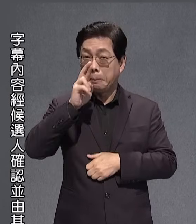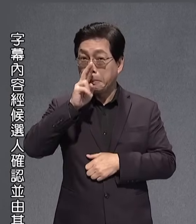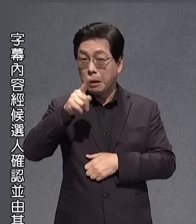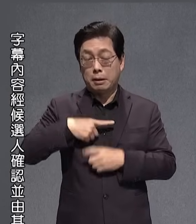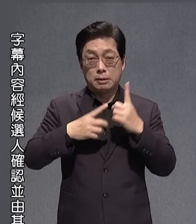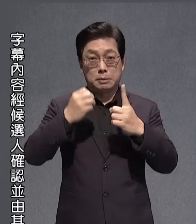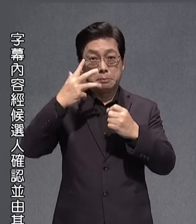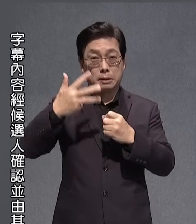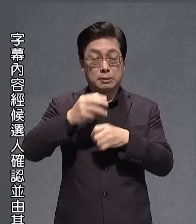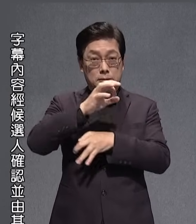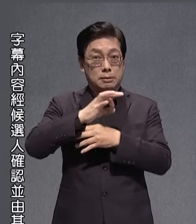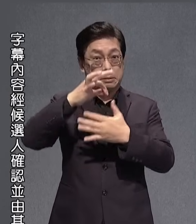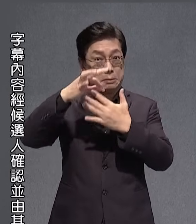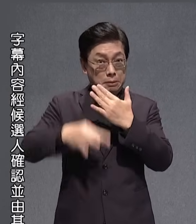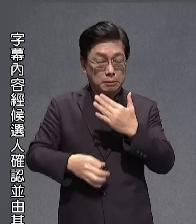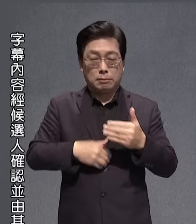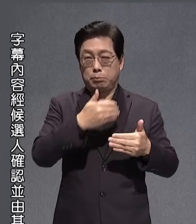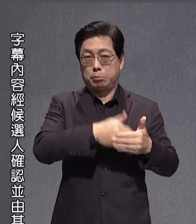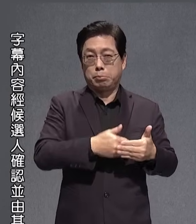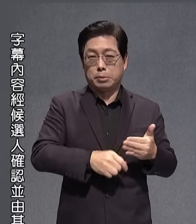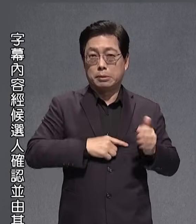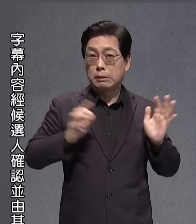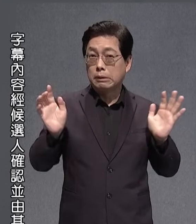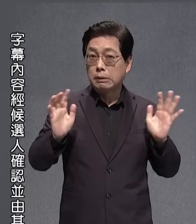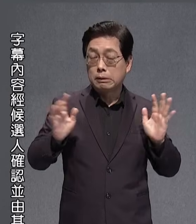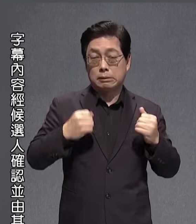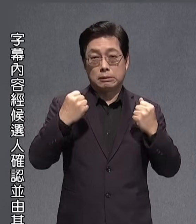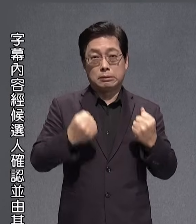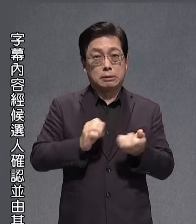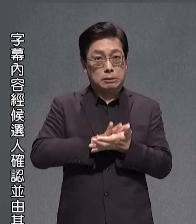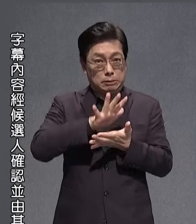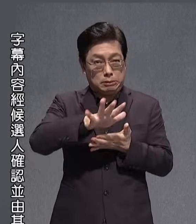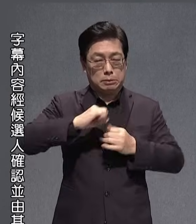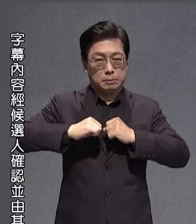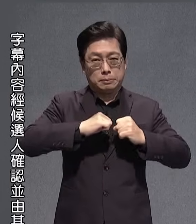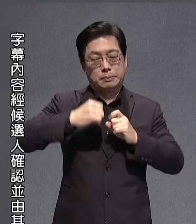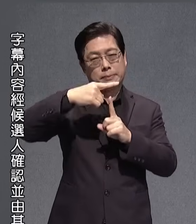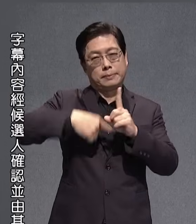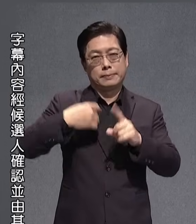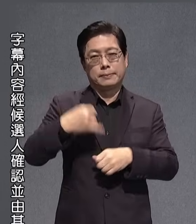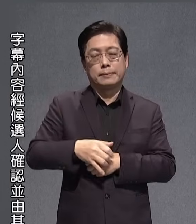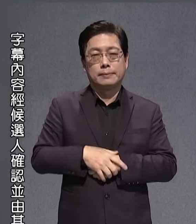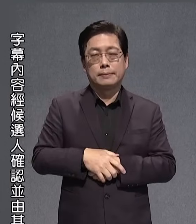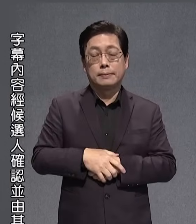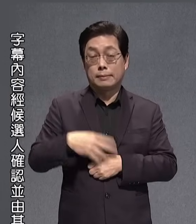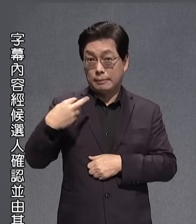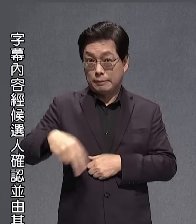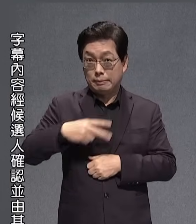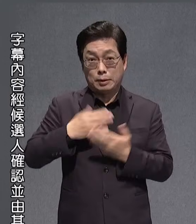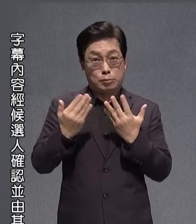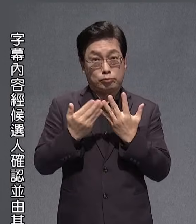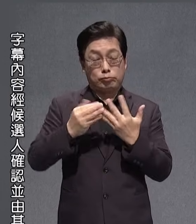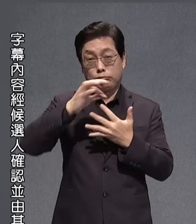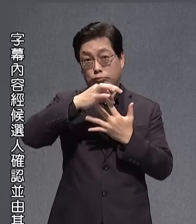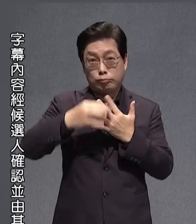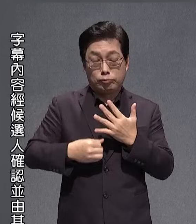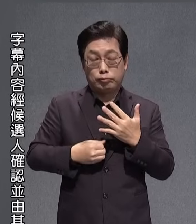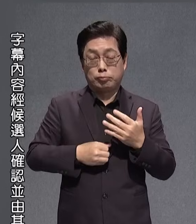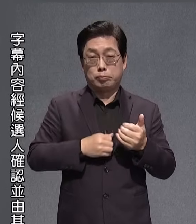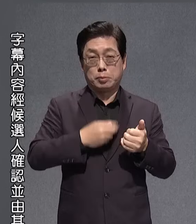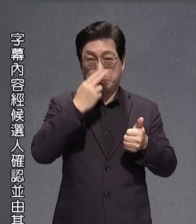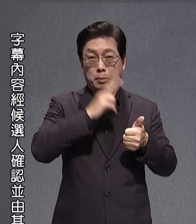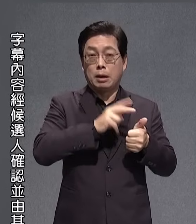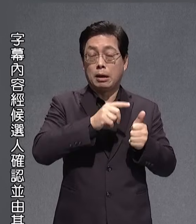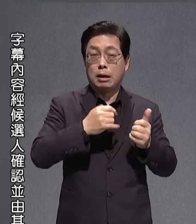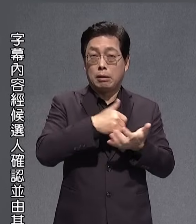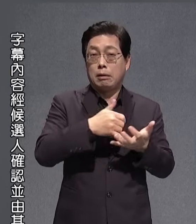的108课纲减弱我们的小朋友在未来的国际竞争力，不要让升学制度减少